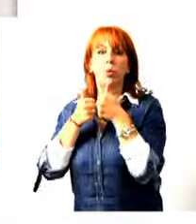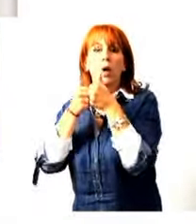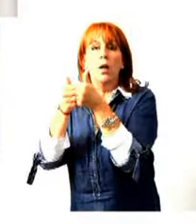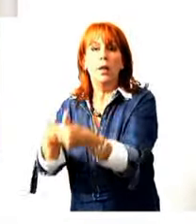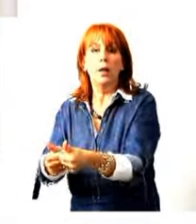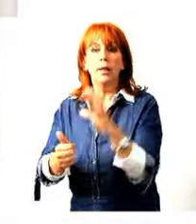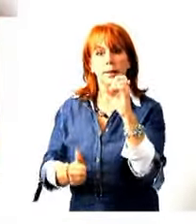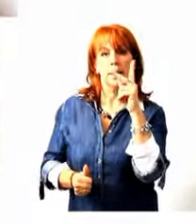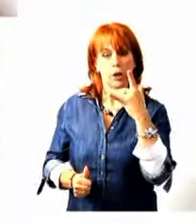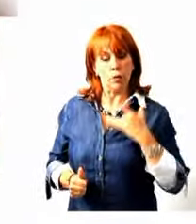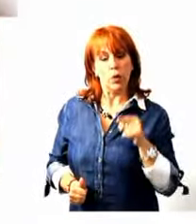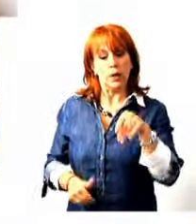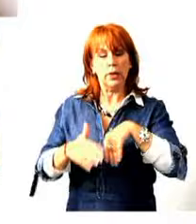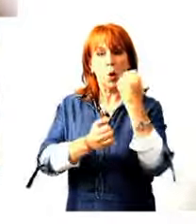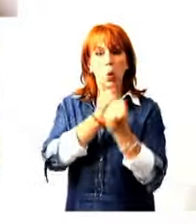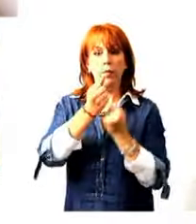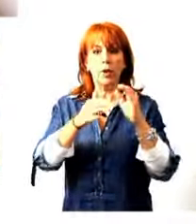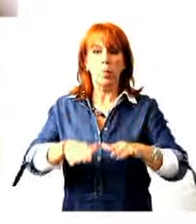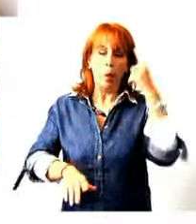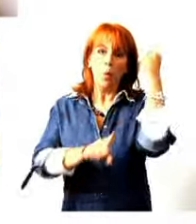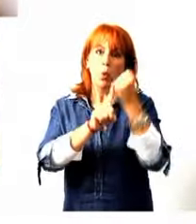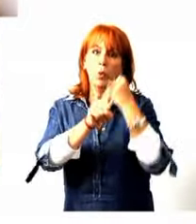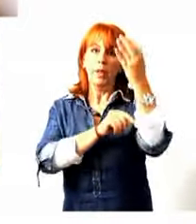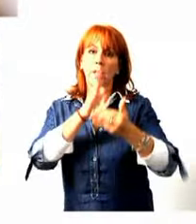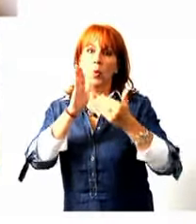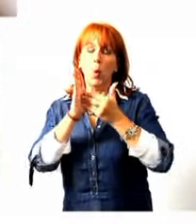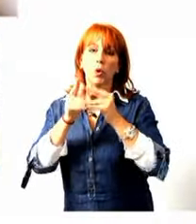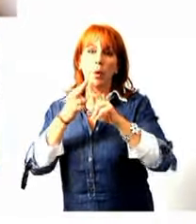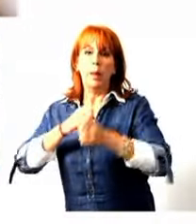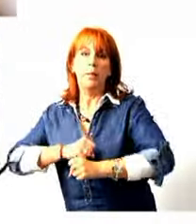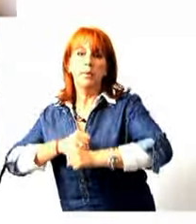ce que le CDH exigera dans un gouvernement pour lutter contre l'insécurité.